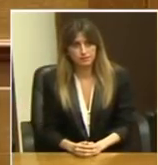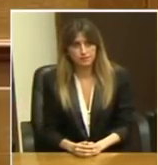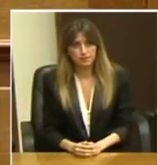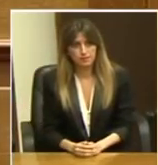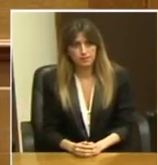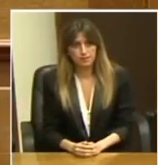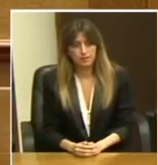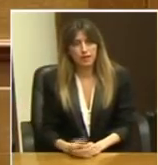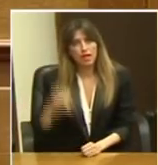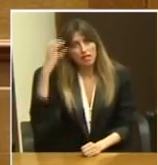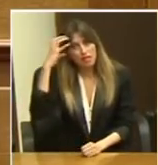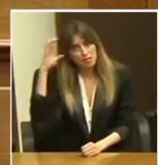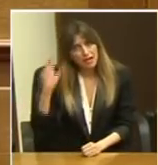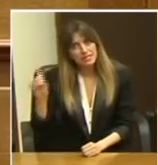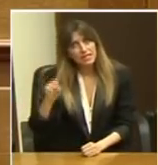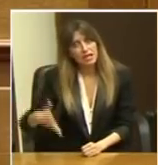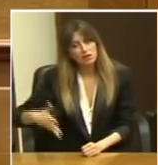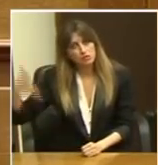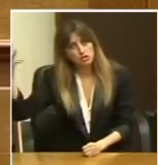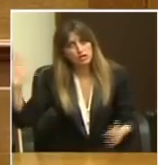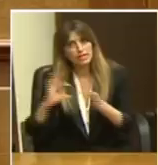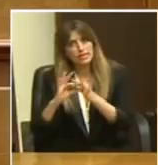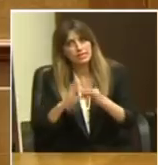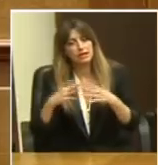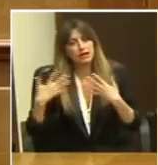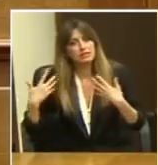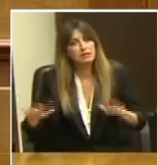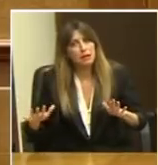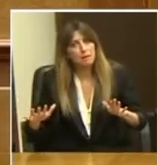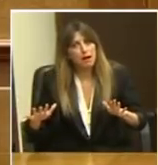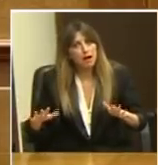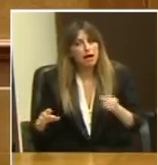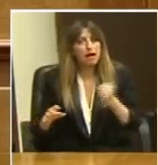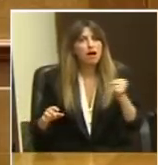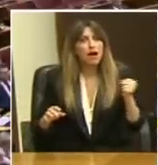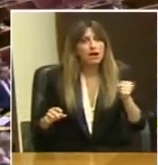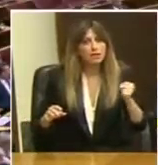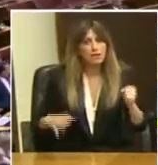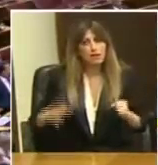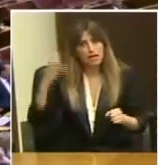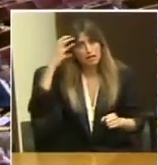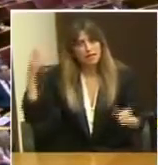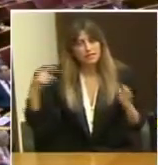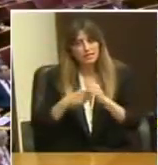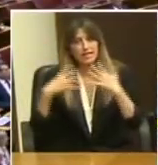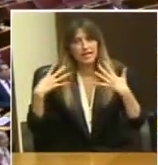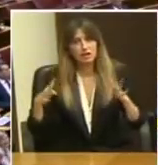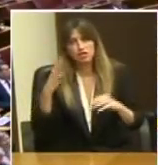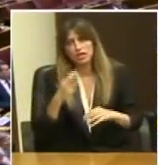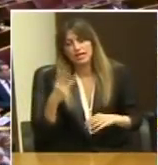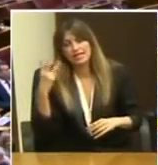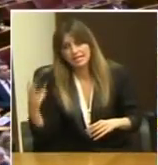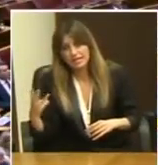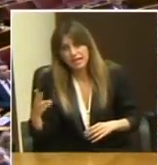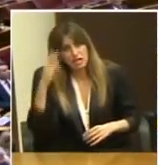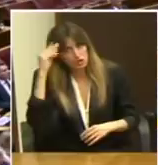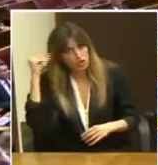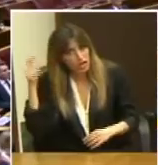Το θυμάστε? Μαζί βγήκαμε βουλευτές τότε. Θυμάστε? 1993. Το ξεχάσατε κι